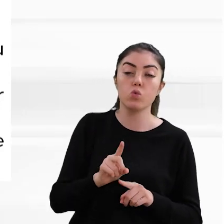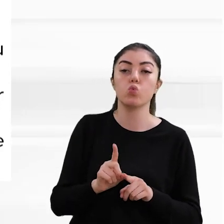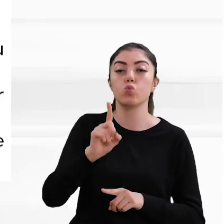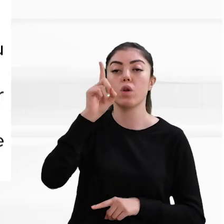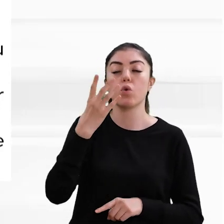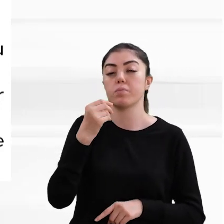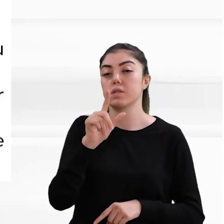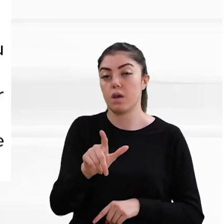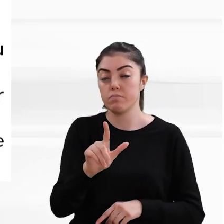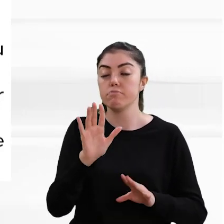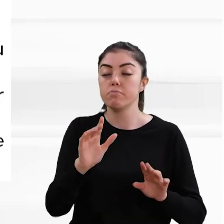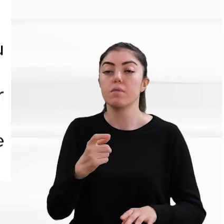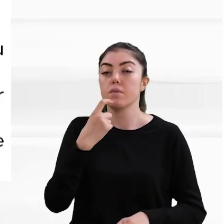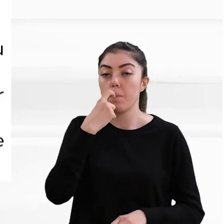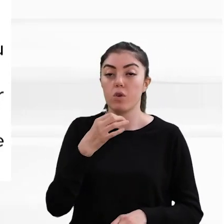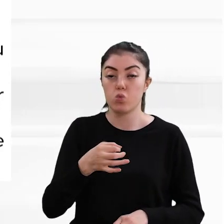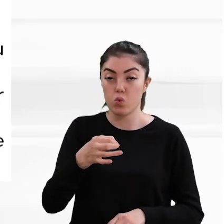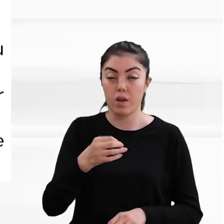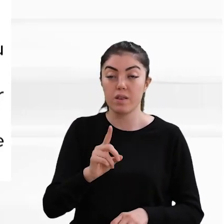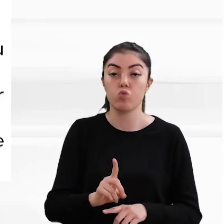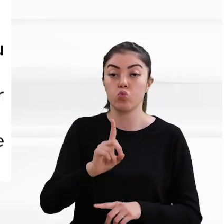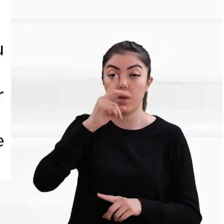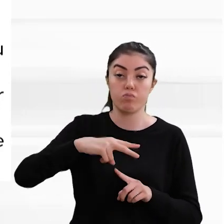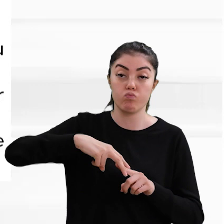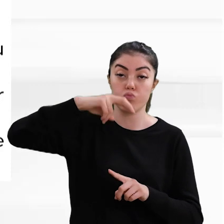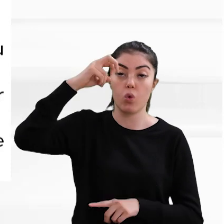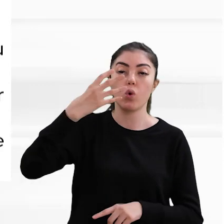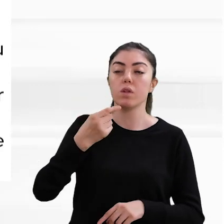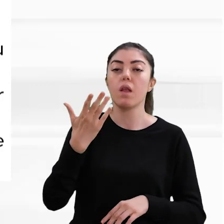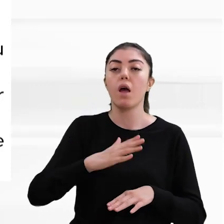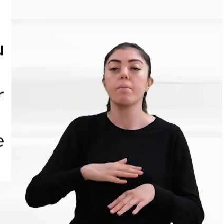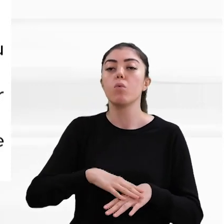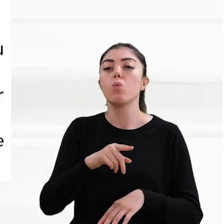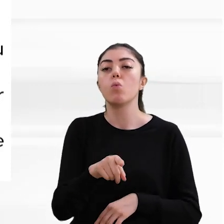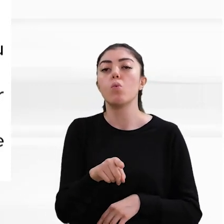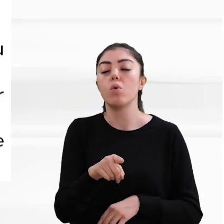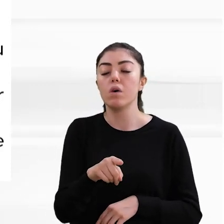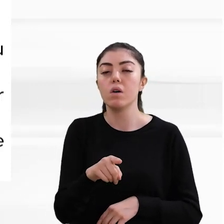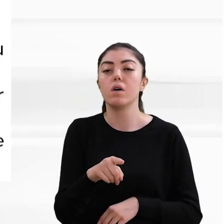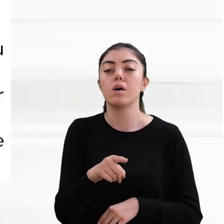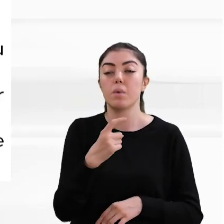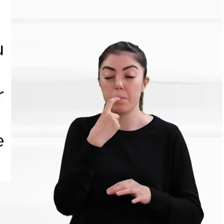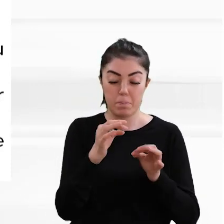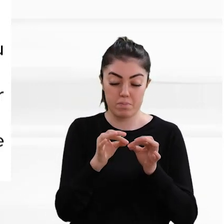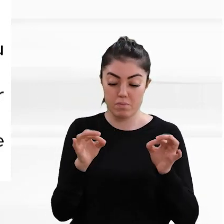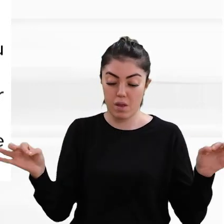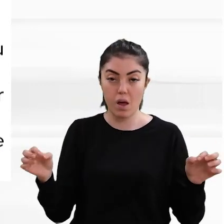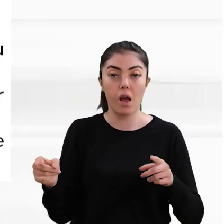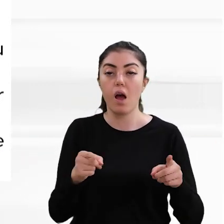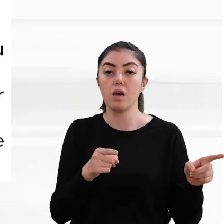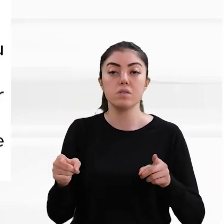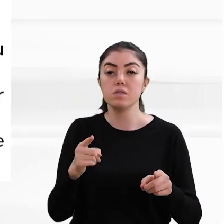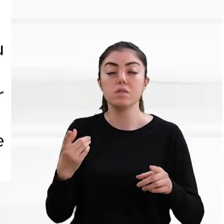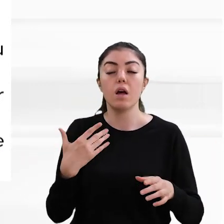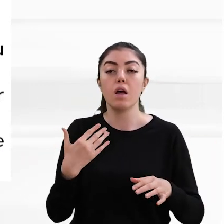çekip yukarıya çekecektir. Peki demir bilyeyi yukarıya çektiği zaman ne oldu? Bakın burada bakır yuvalar